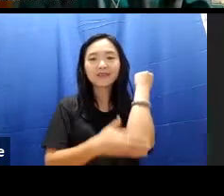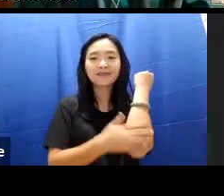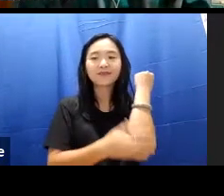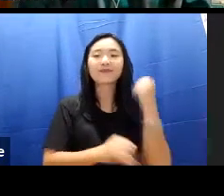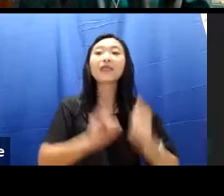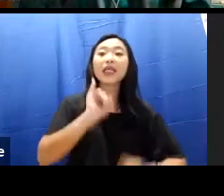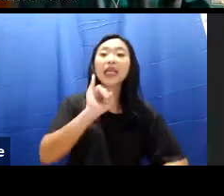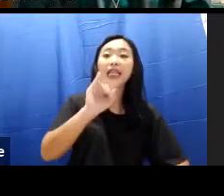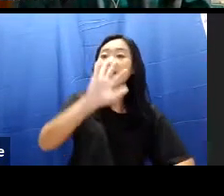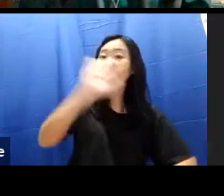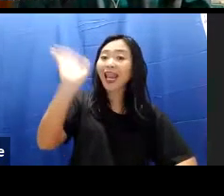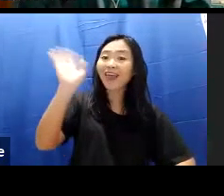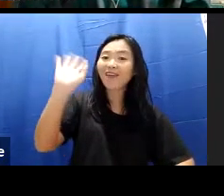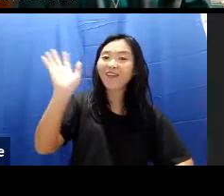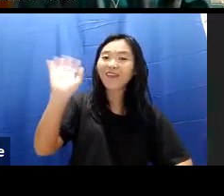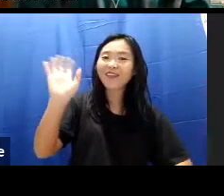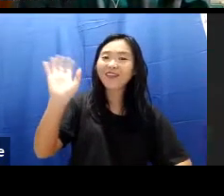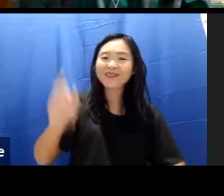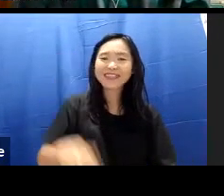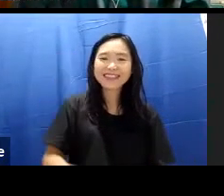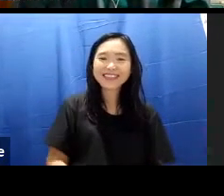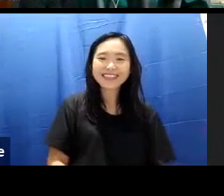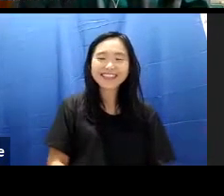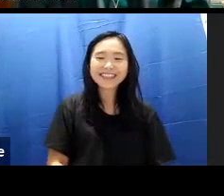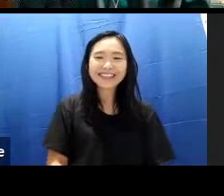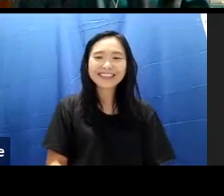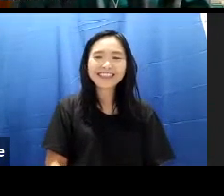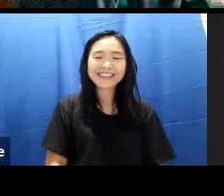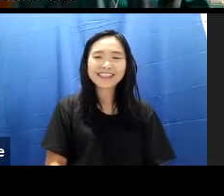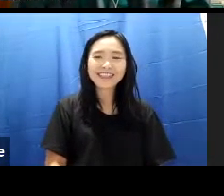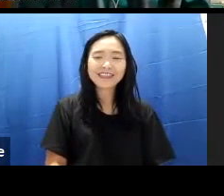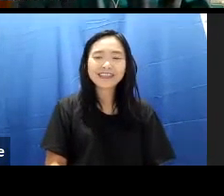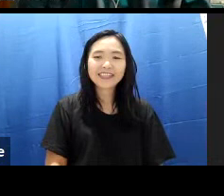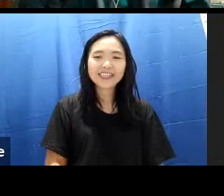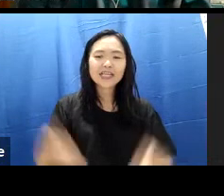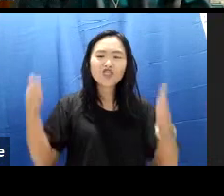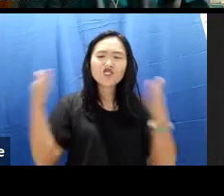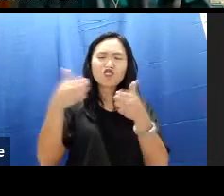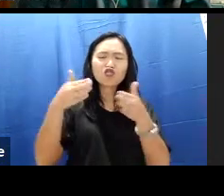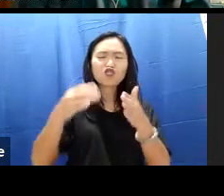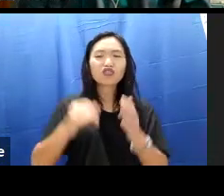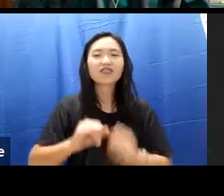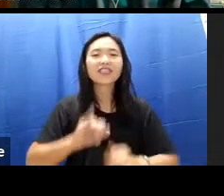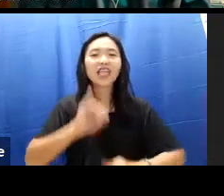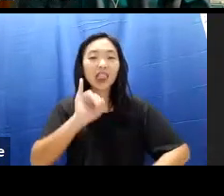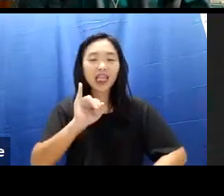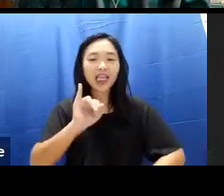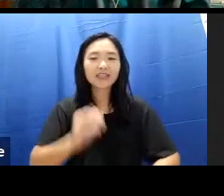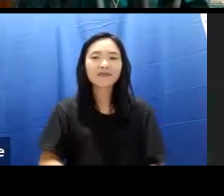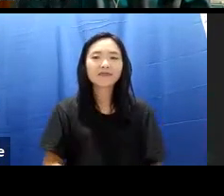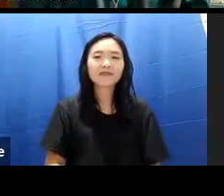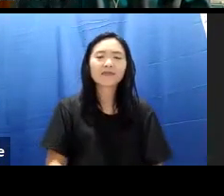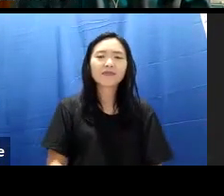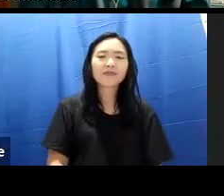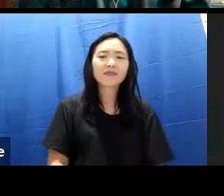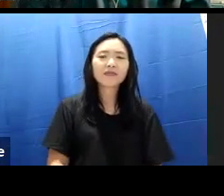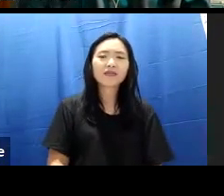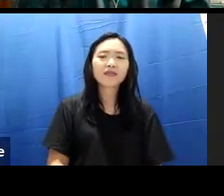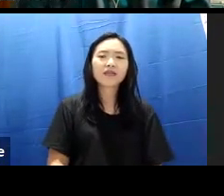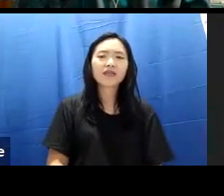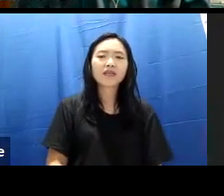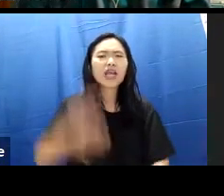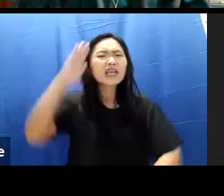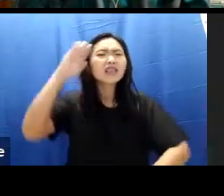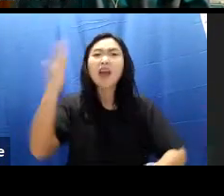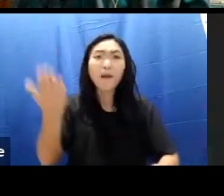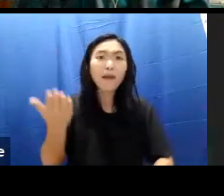Iya, halo. Ya, Mbak Intan, ini khusus untuk Mbak Intan nih. Kenapa sih Kak memilih menjadi